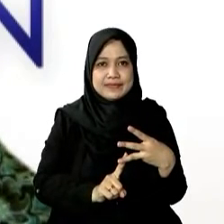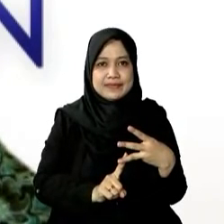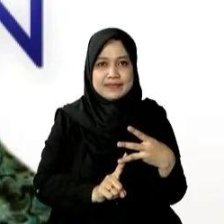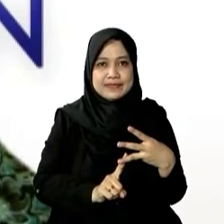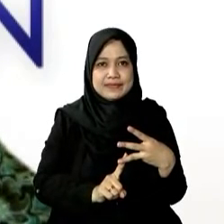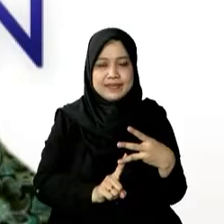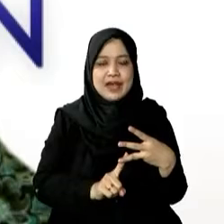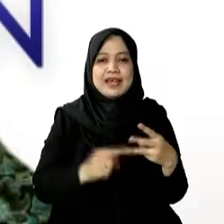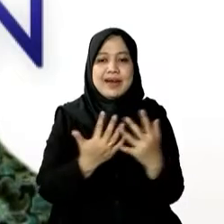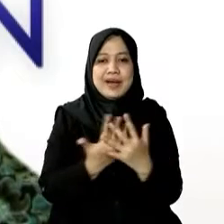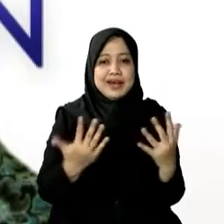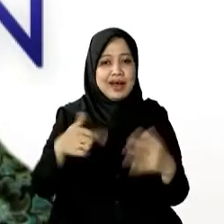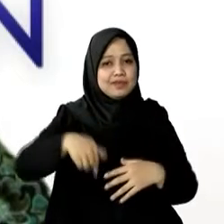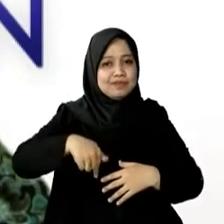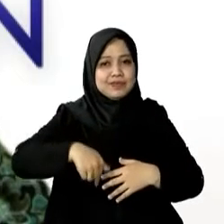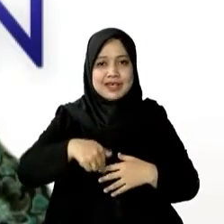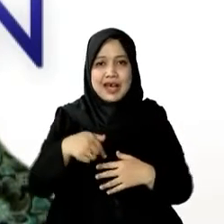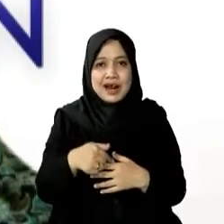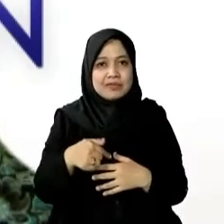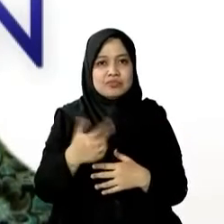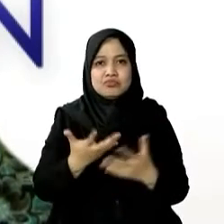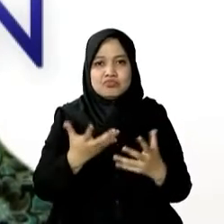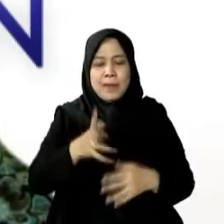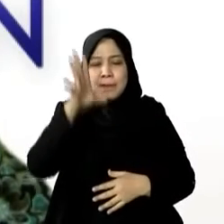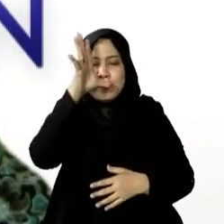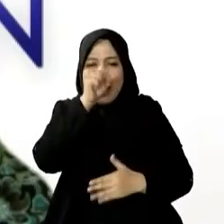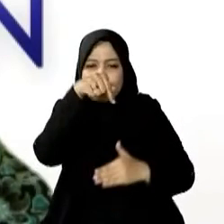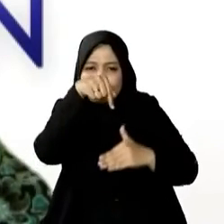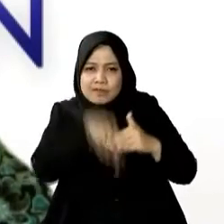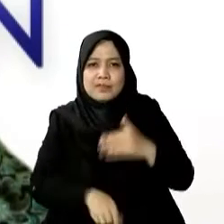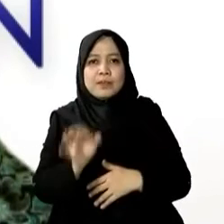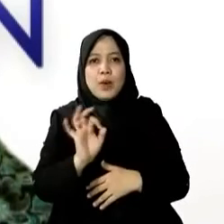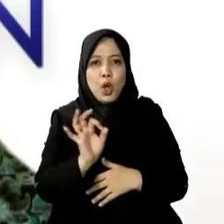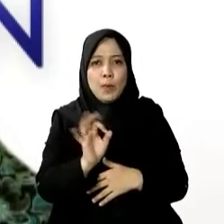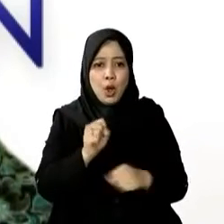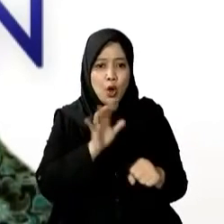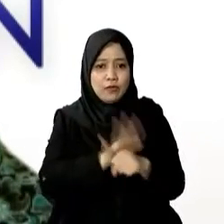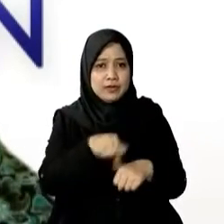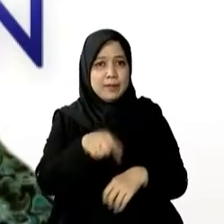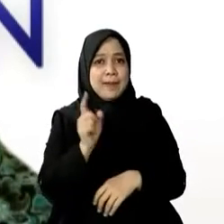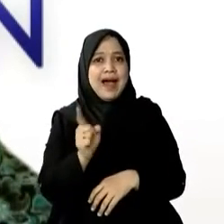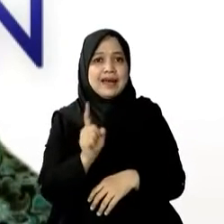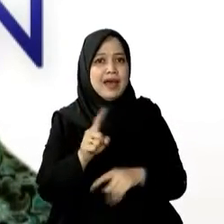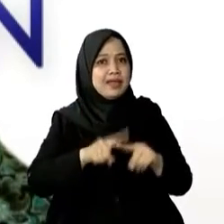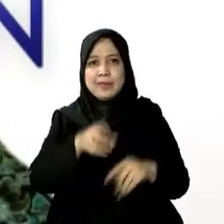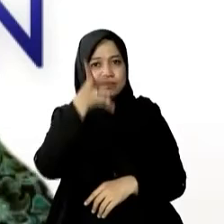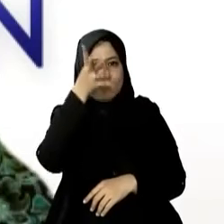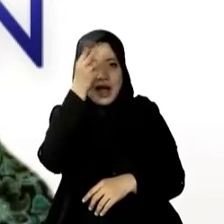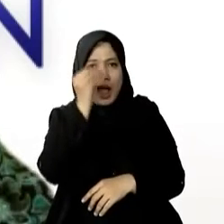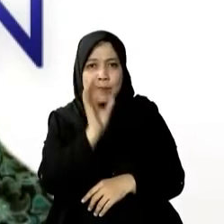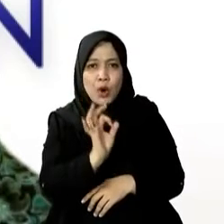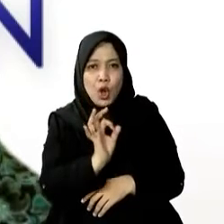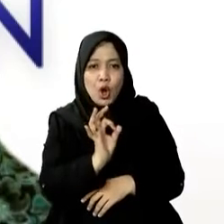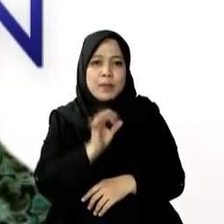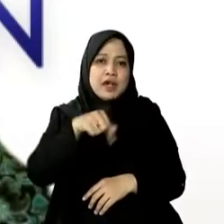yang masih kurang paham atau kurang mengerti mengenai bahayanya profit sehingga mereka tetap mengadakan entah